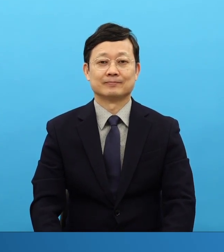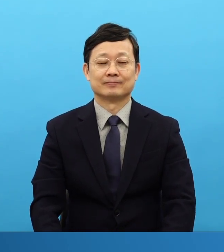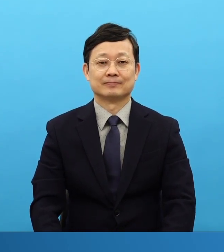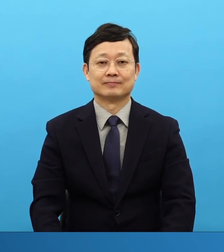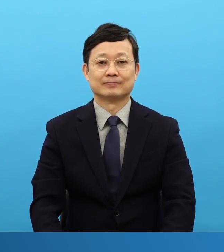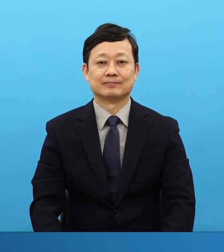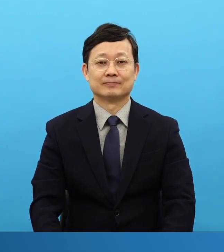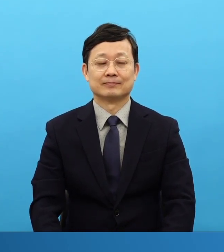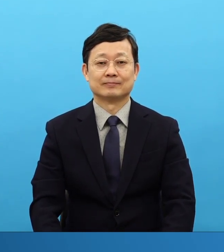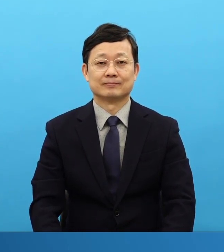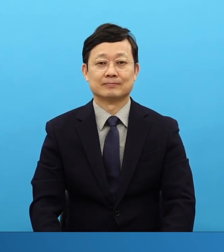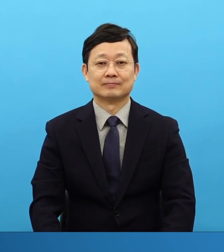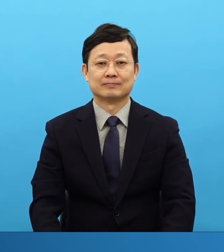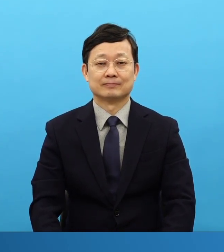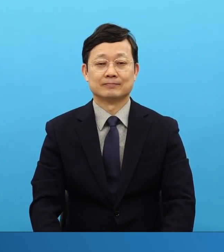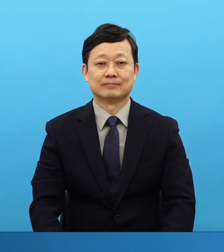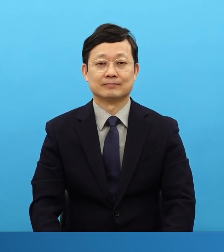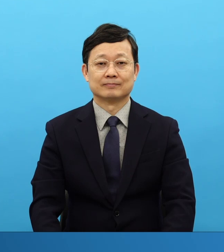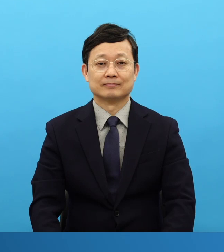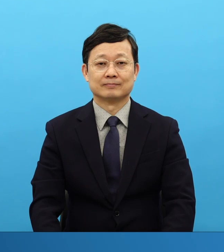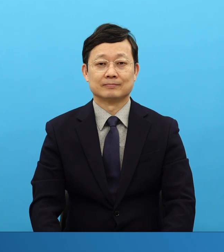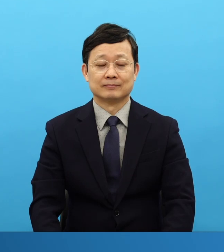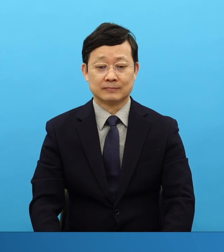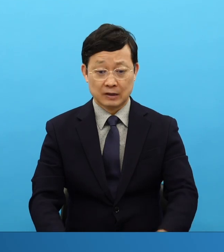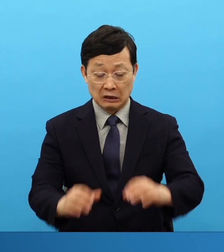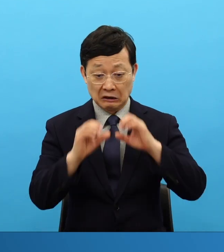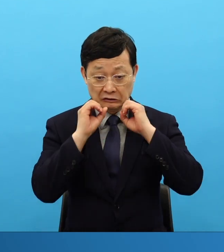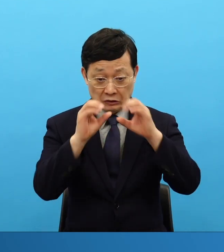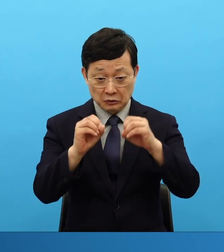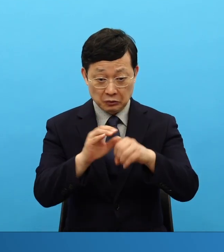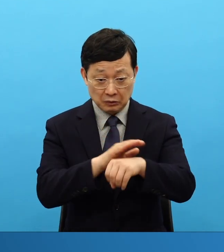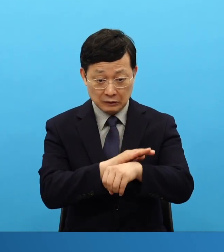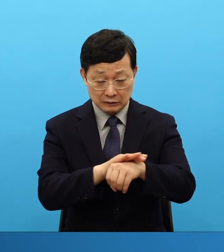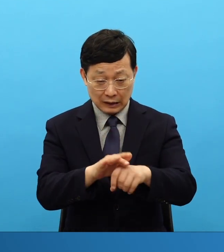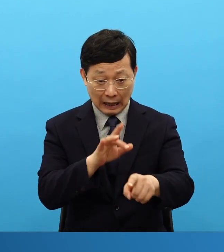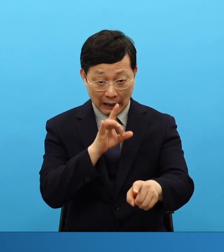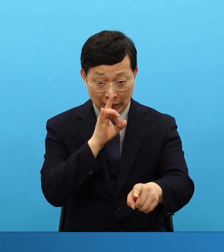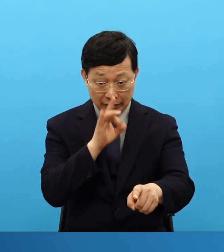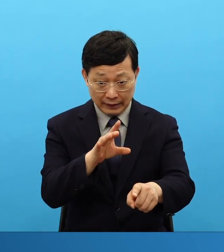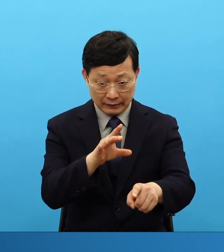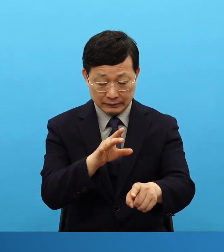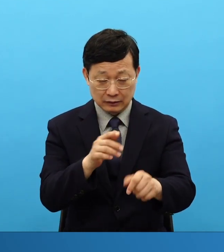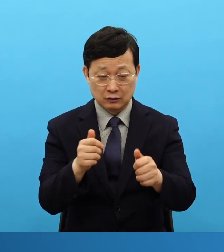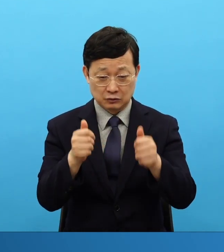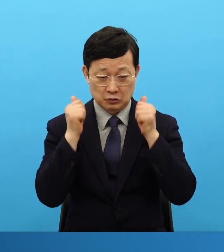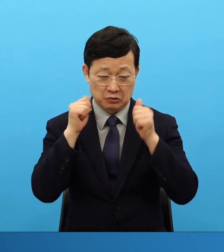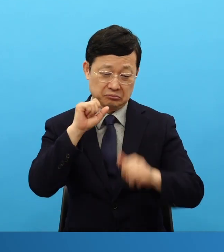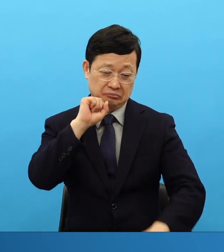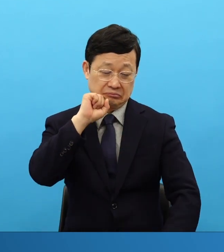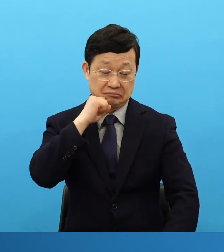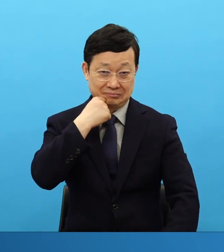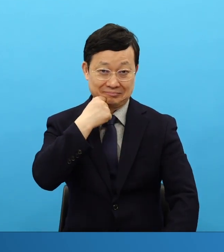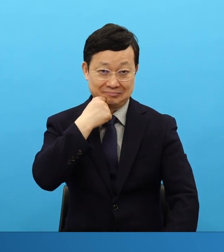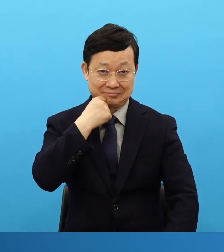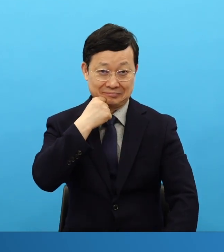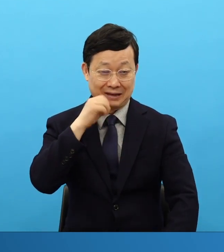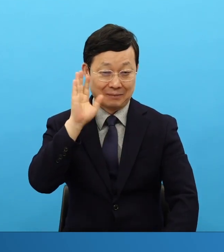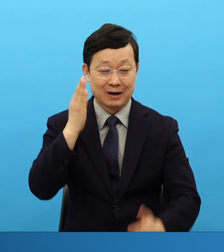이상 전도가 되지 않는 학생은 졸업할 수 없는 학교 시스템으로 세워지고 있습니다.